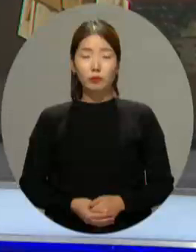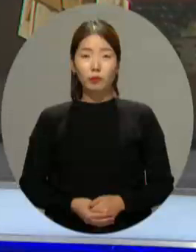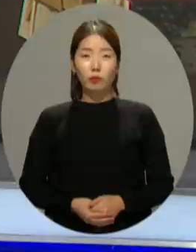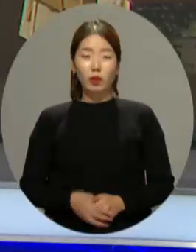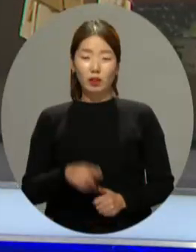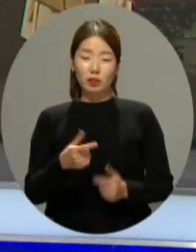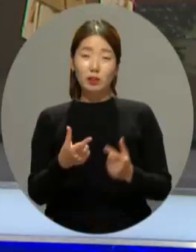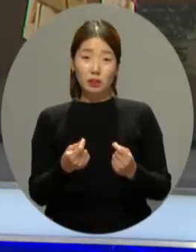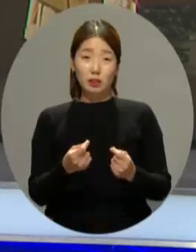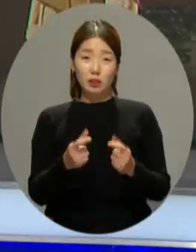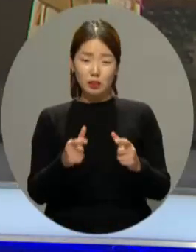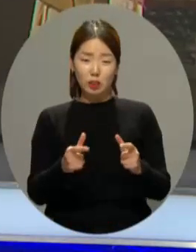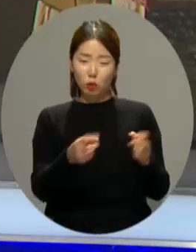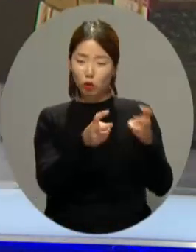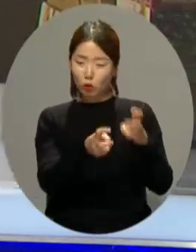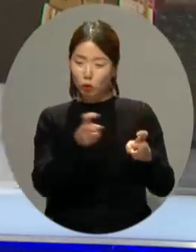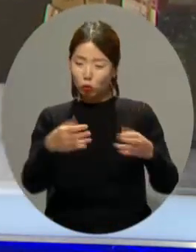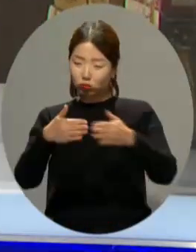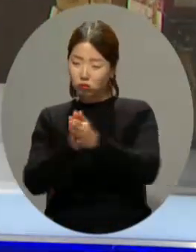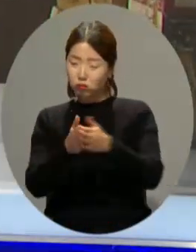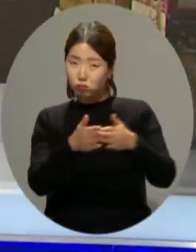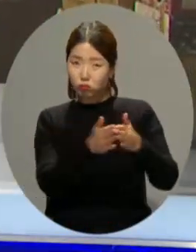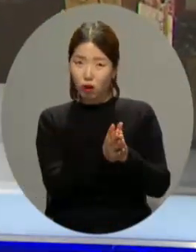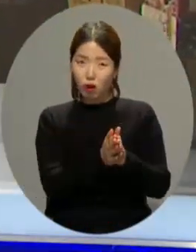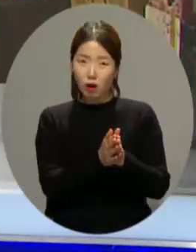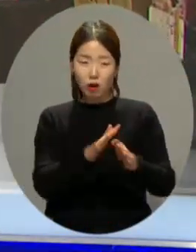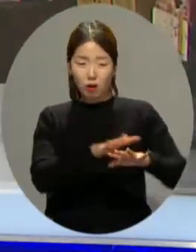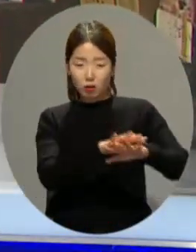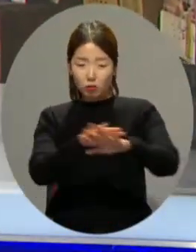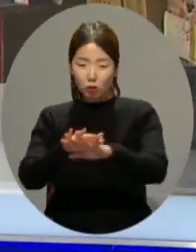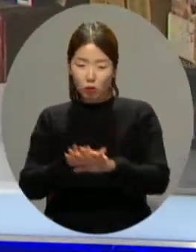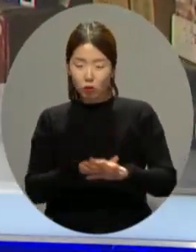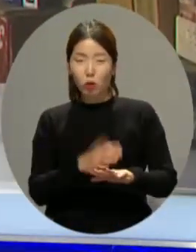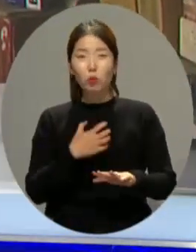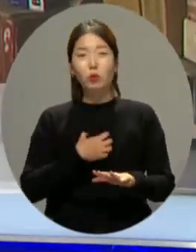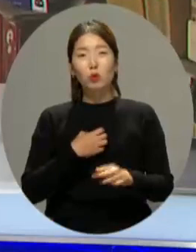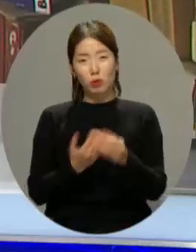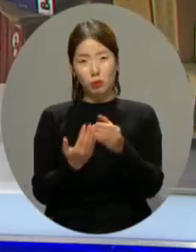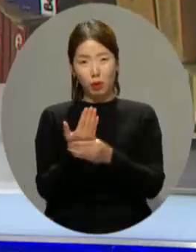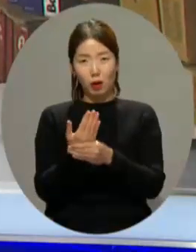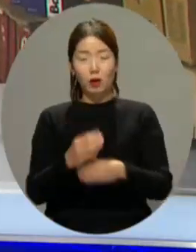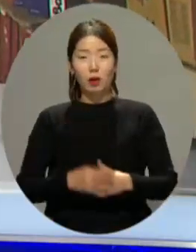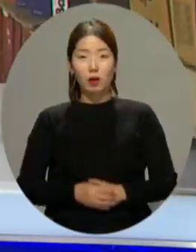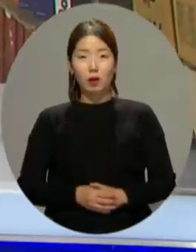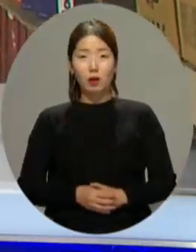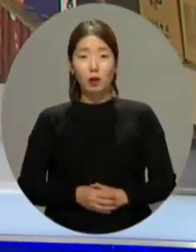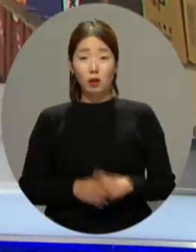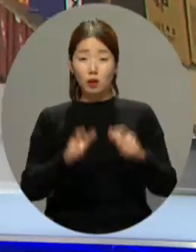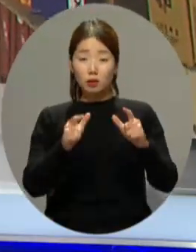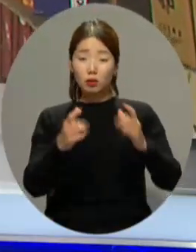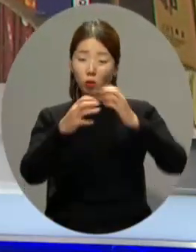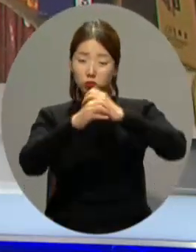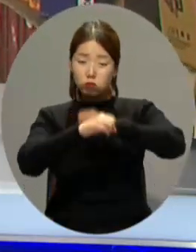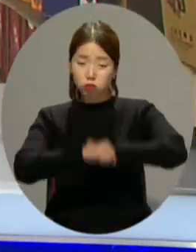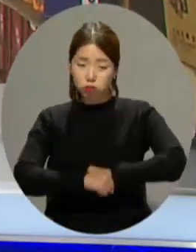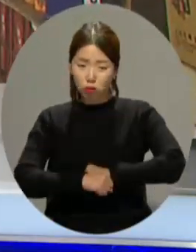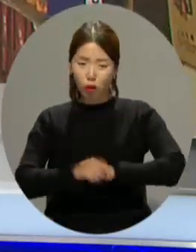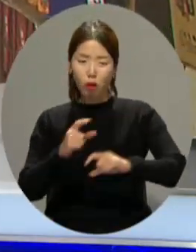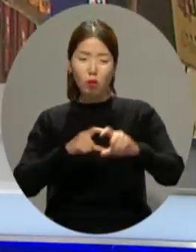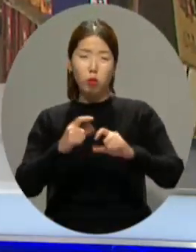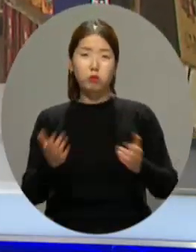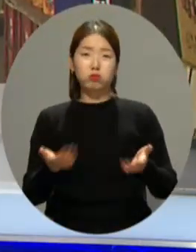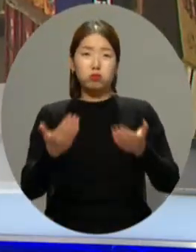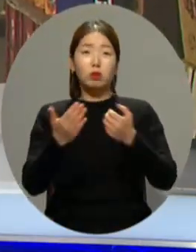이렇게 지역 터미널이 있더라 문을 닫으면서 인프라 붕괴 위기가 가시화되고 있습니다 지역 소멸을 더 구체질 할 수